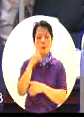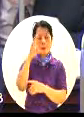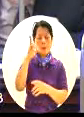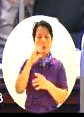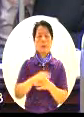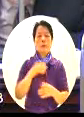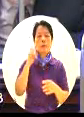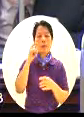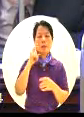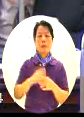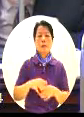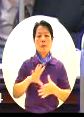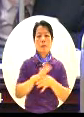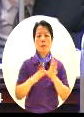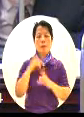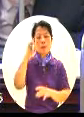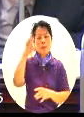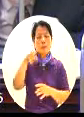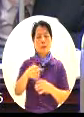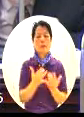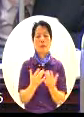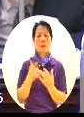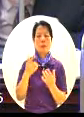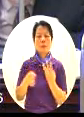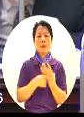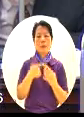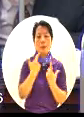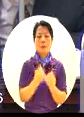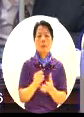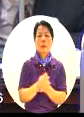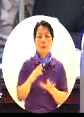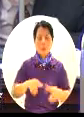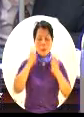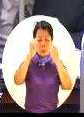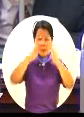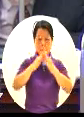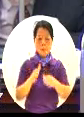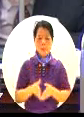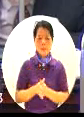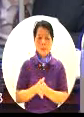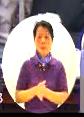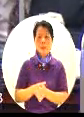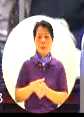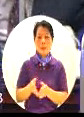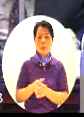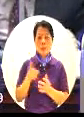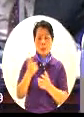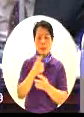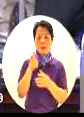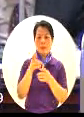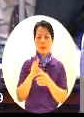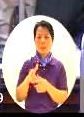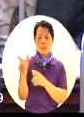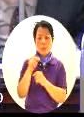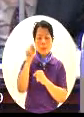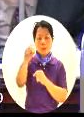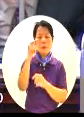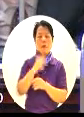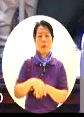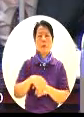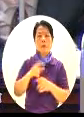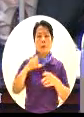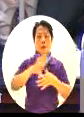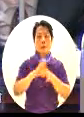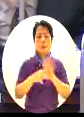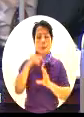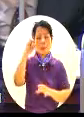业。那接下来当然高雄市根据文化局的期盼，那高雄市也愿意用